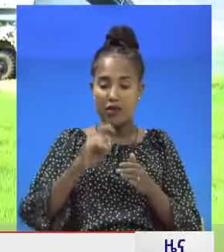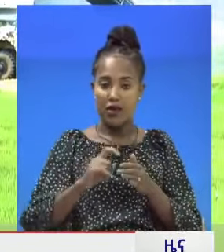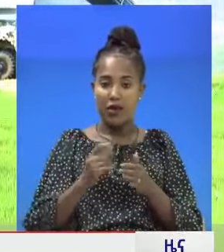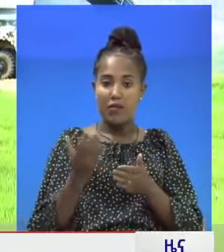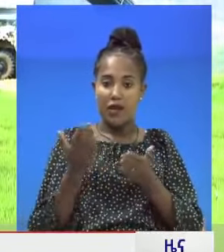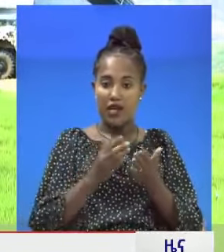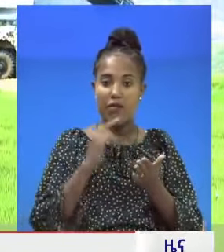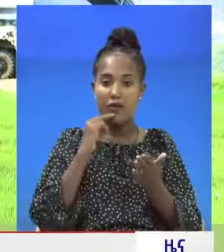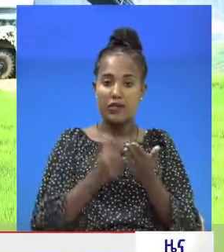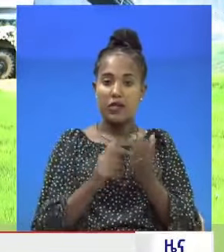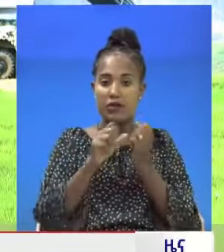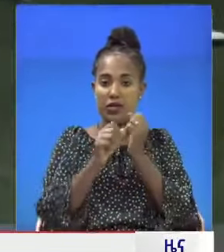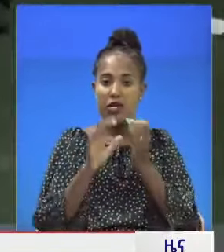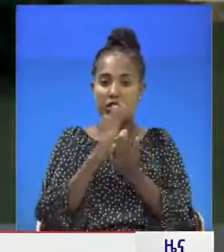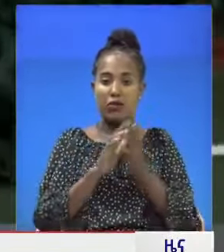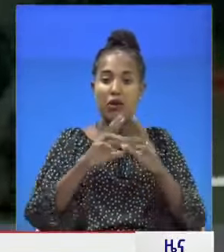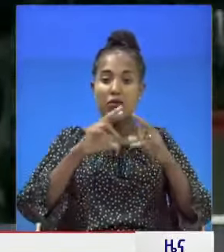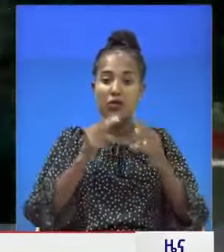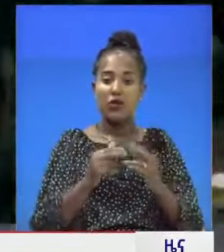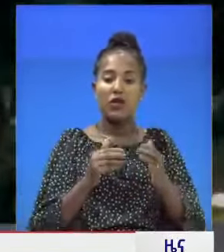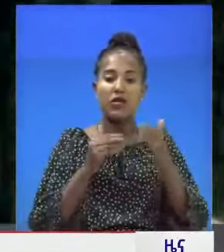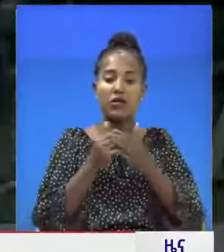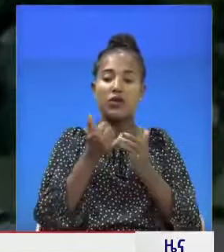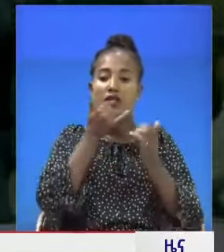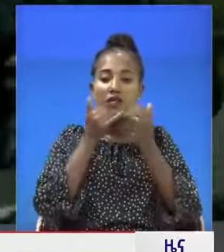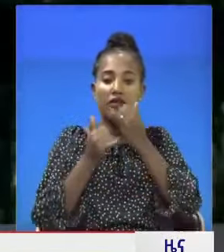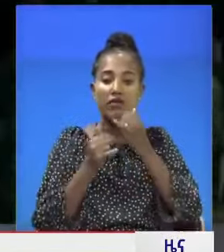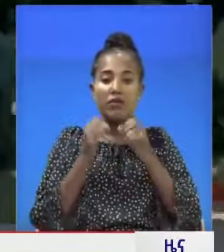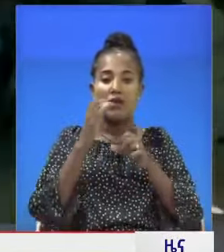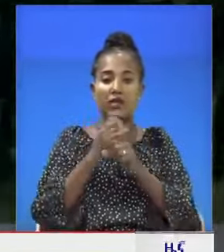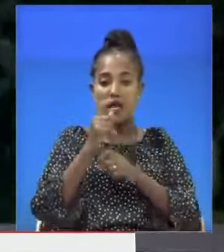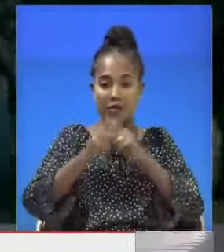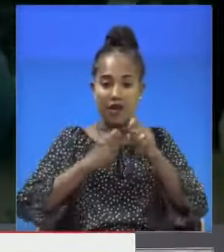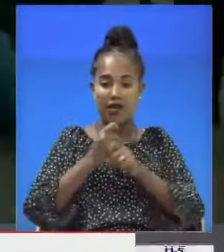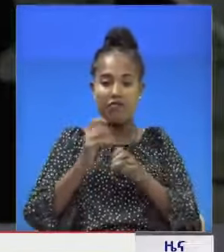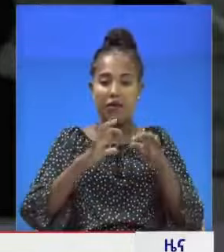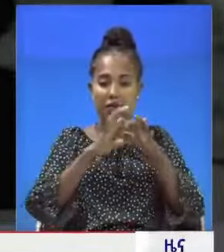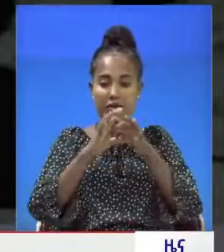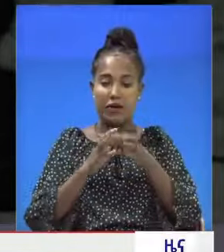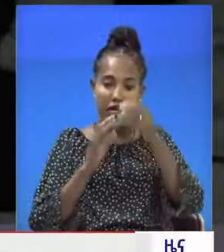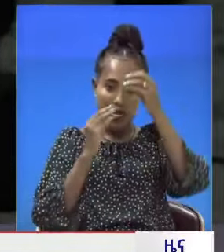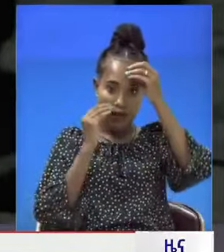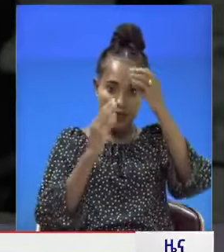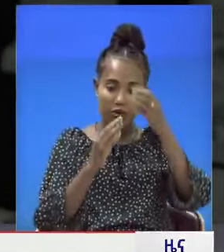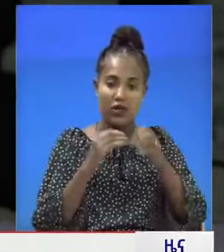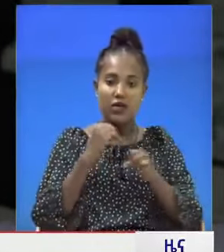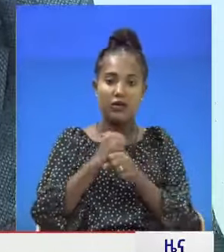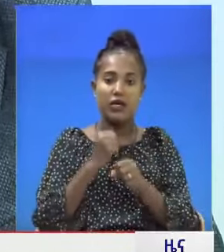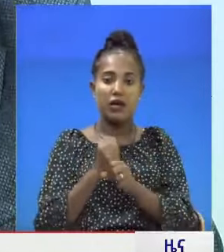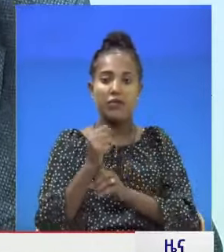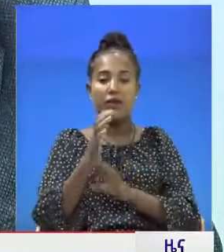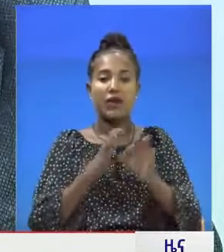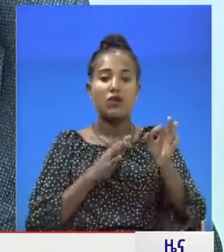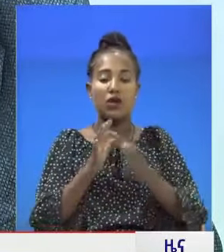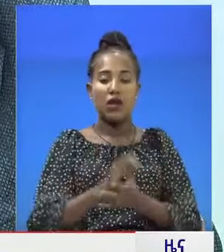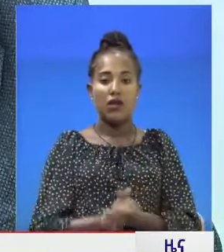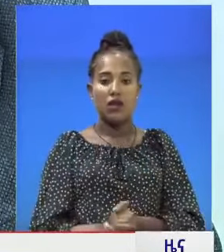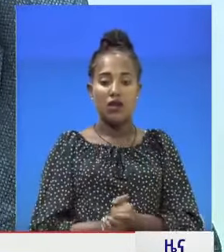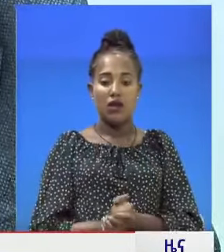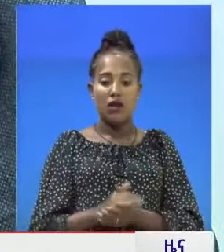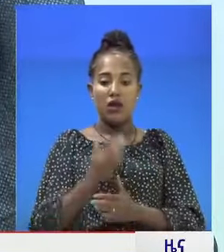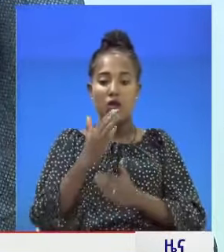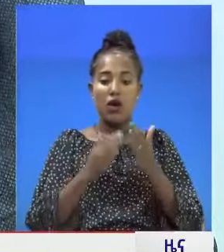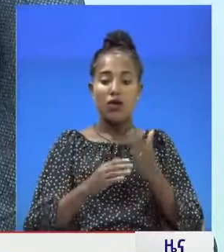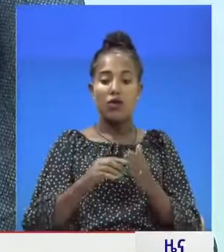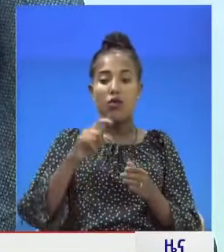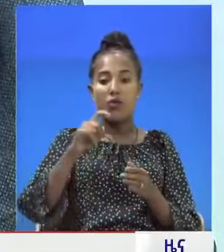መረጃ መሰረት አሸባሪ ቡድኑ ያደረሰውን ጥፋት በመሰነድ ለዓለም አቀፉ ማህበረሰብ ለማሳወቅ እንደሚሰራም ተገልጿል። ያዋቀርነው ኮሚቴ